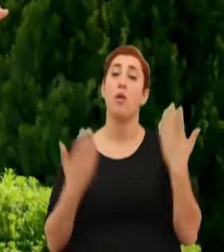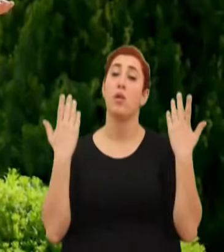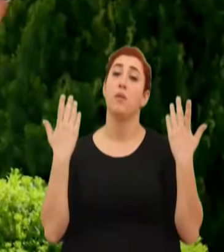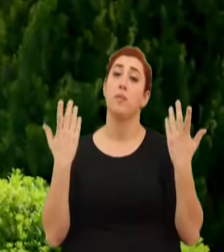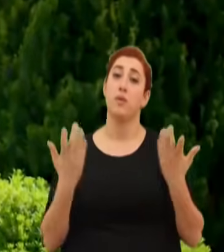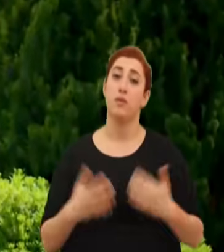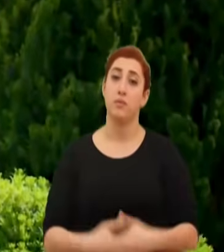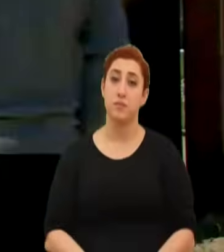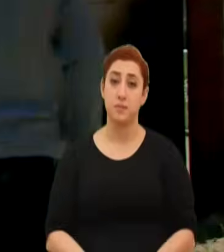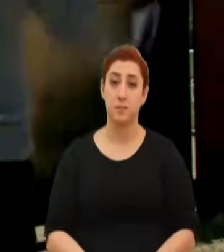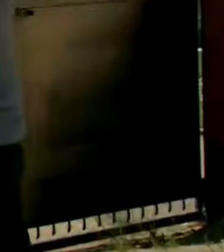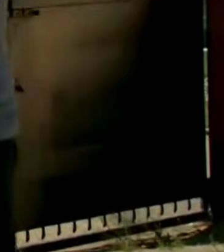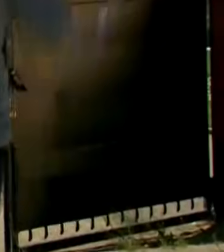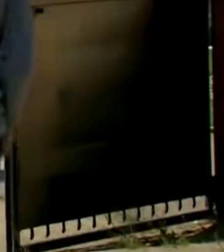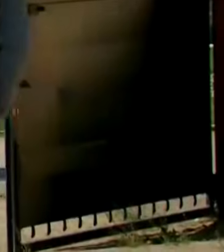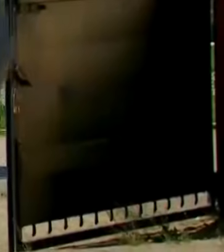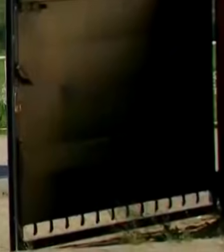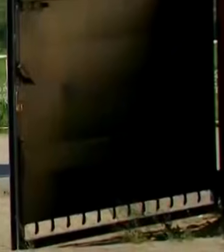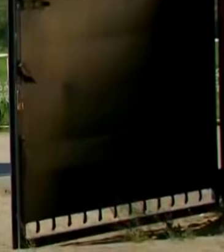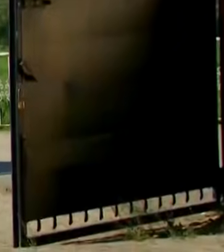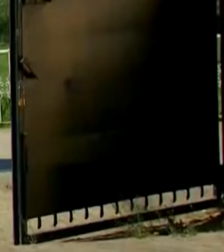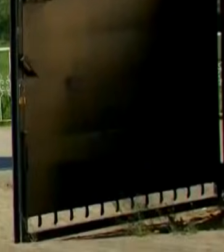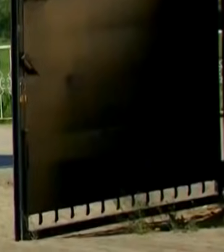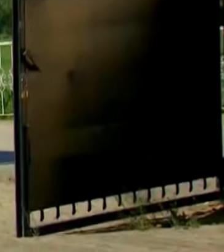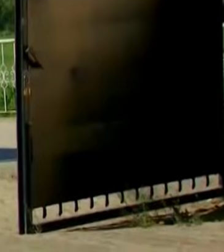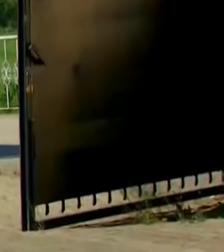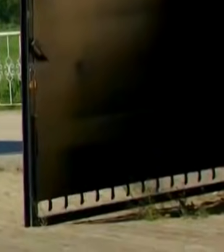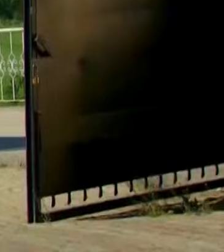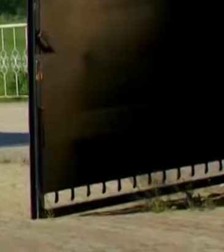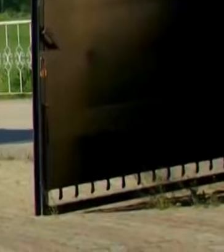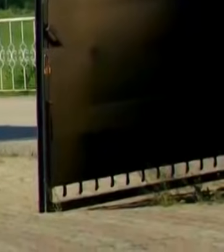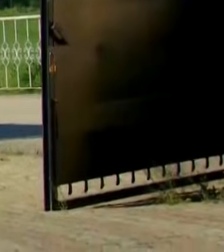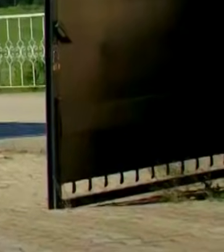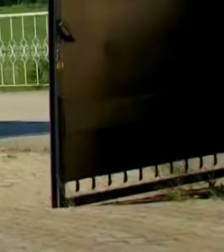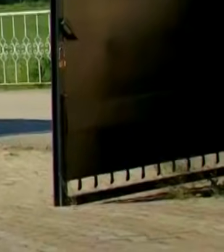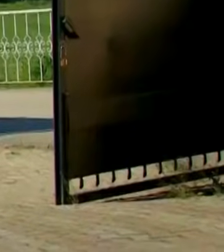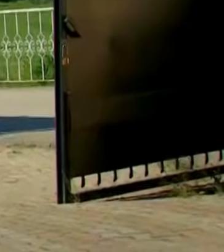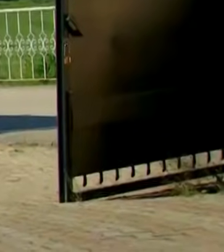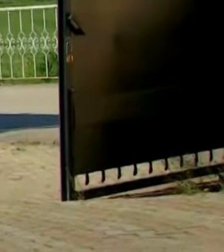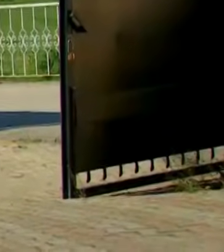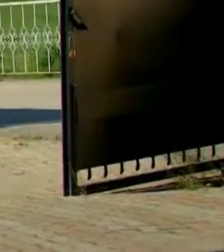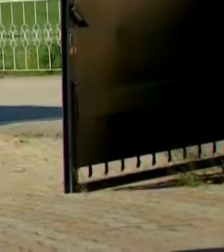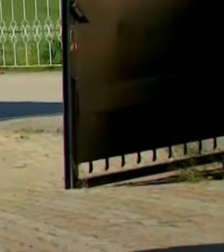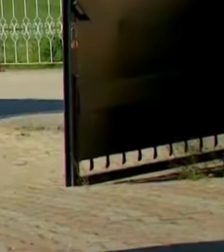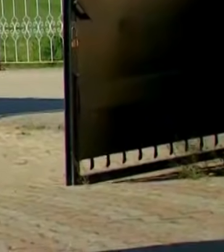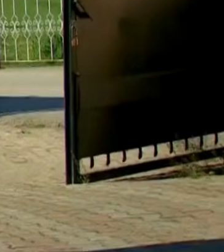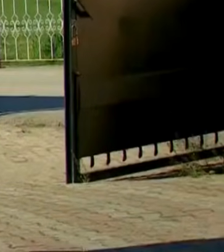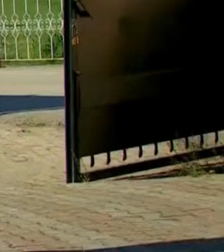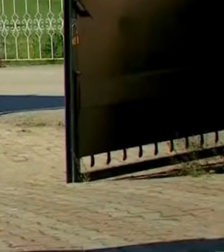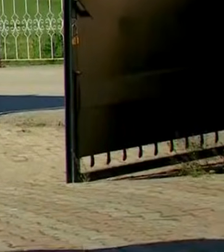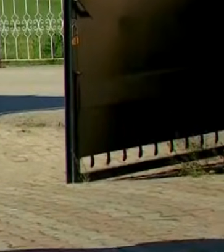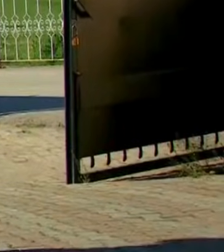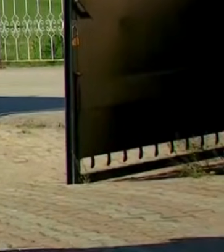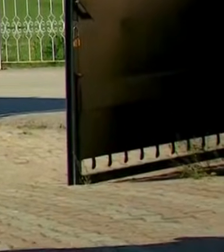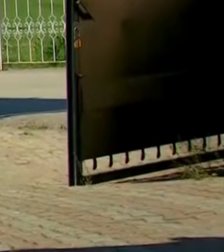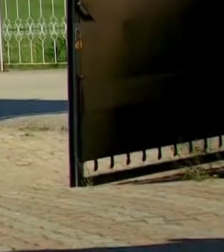Zarar ediyorum ama ya. Elinden oyuncağı alınmış çocuk gibi mızıldanarak yürüyor. Önce elindeki paralara, ardından da